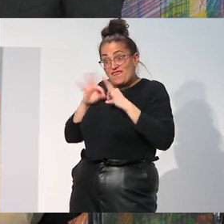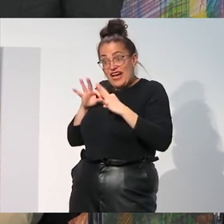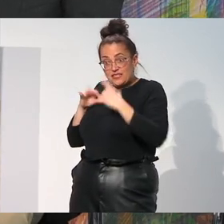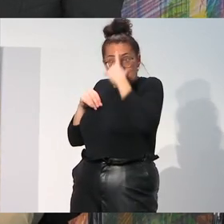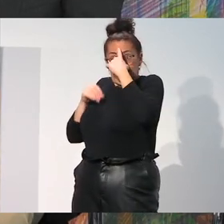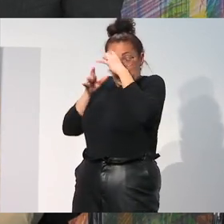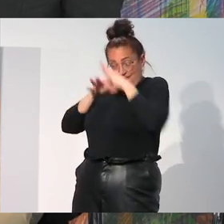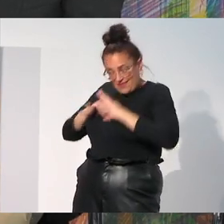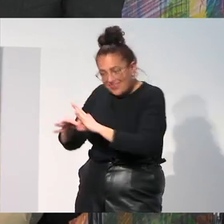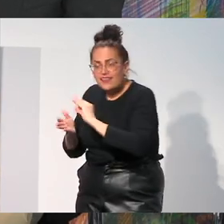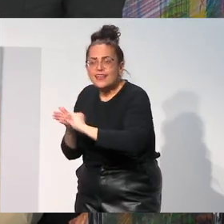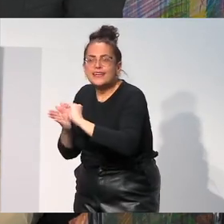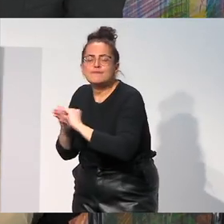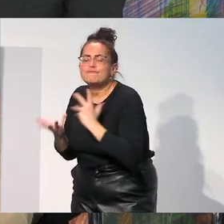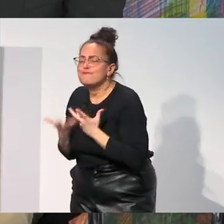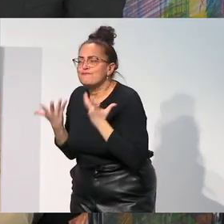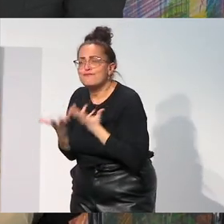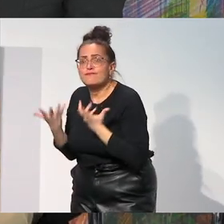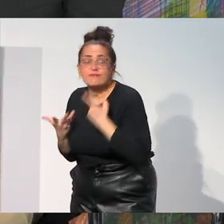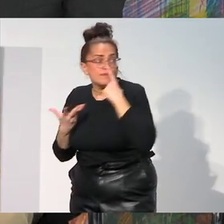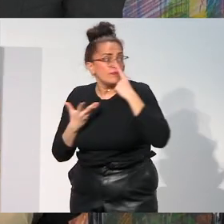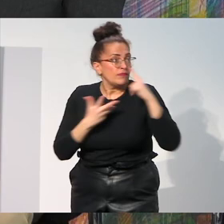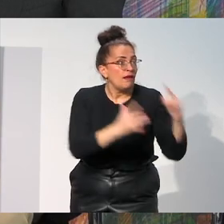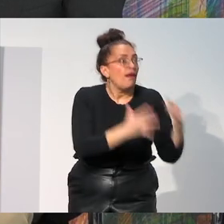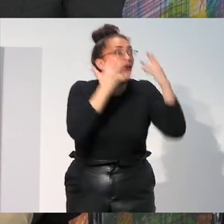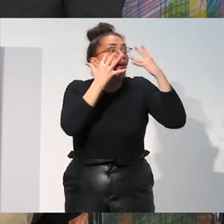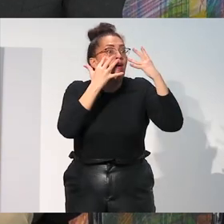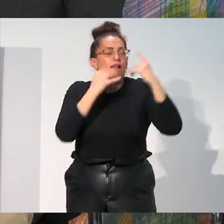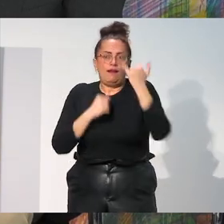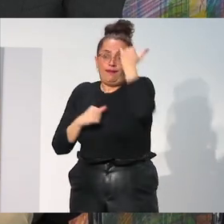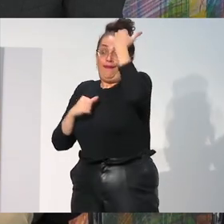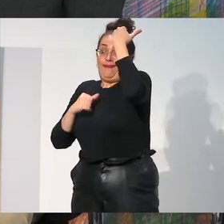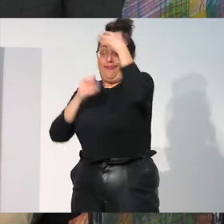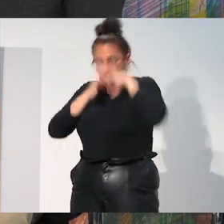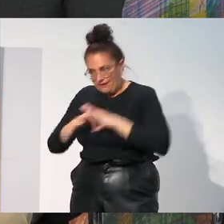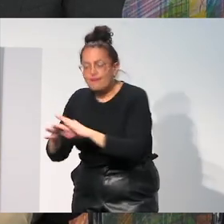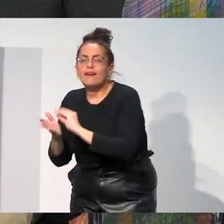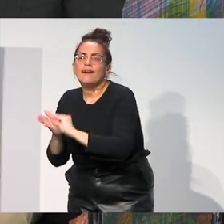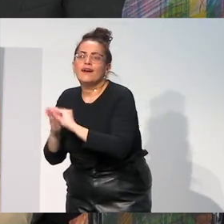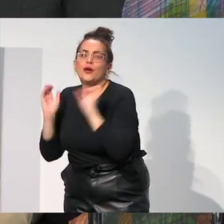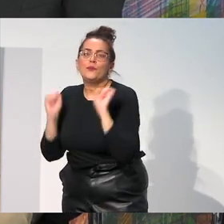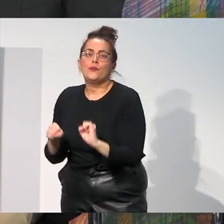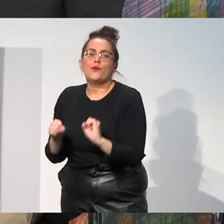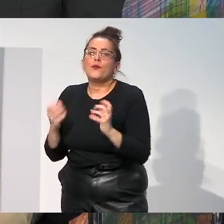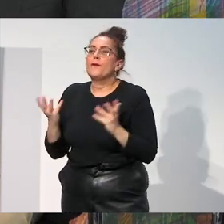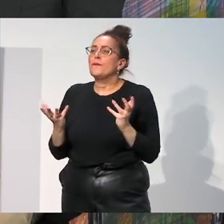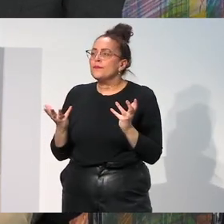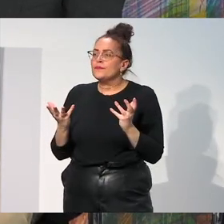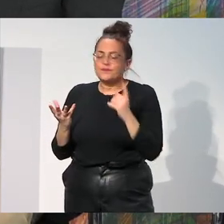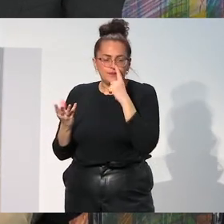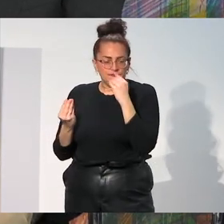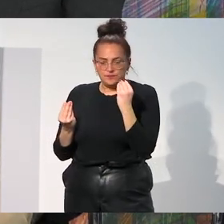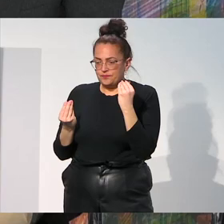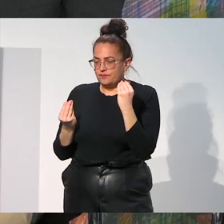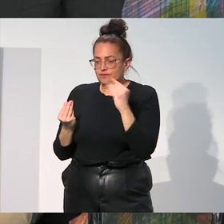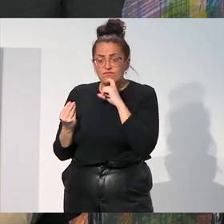comprendre. C'est effectivement cette rencontre à un point, enfin c'est la